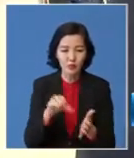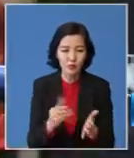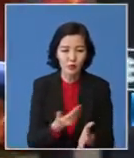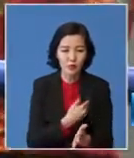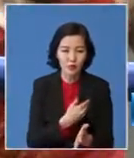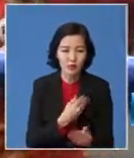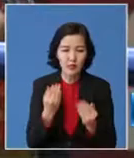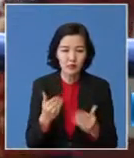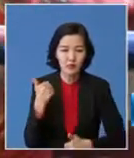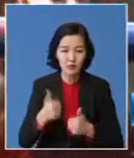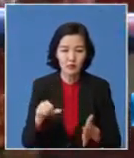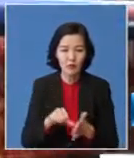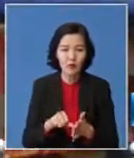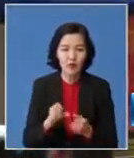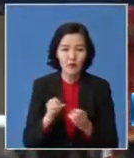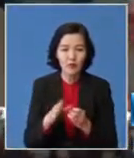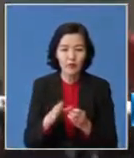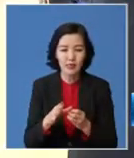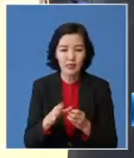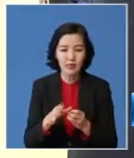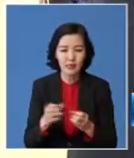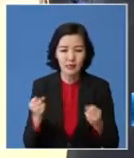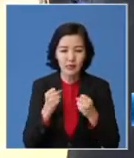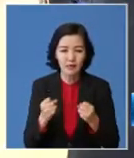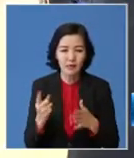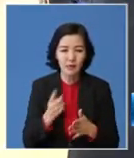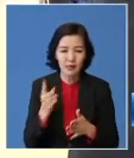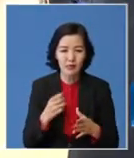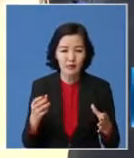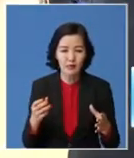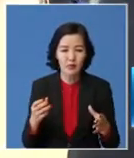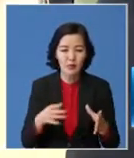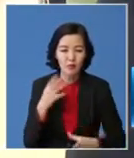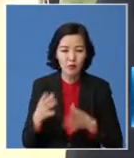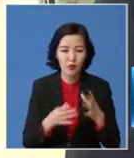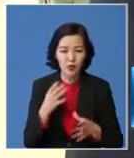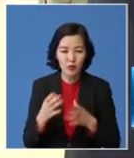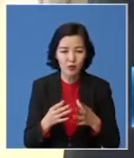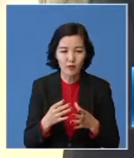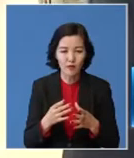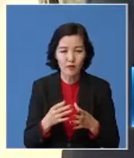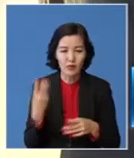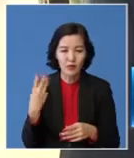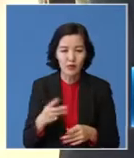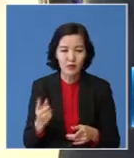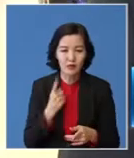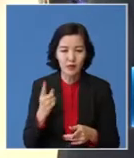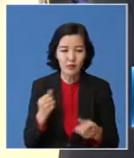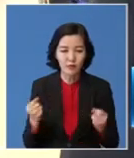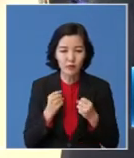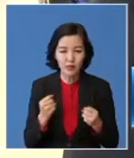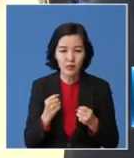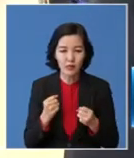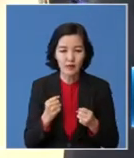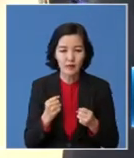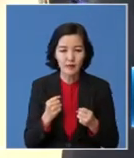данном чемпионате присутствует более 15 спортсменов мастера спорта международного класса, более 30 мастеров спорта.